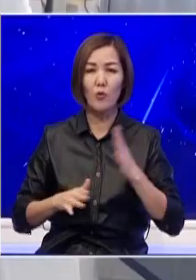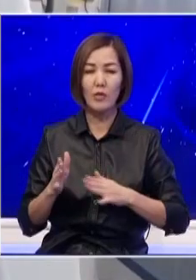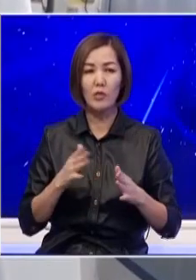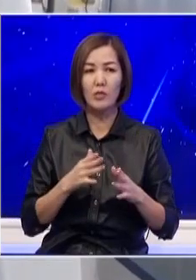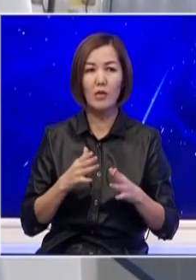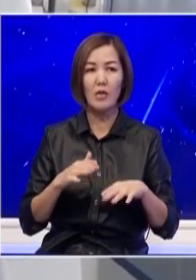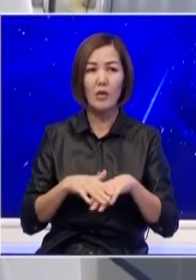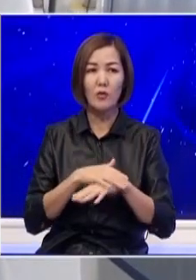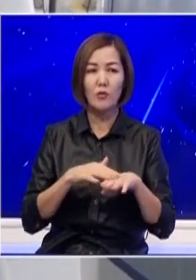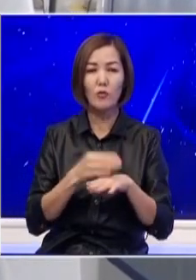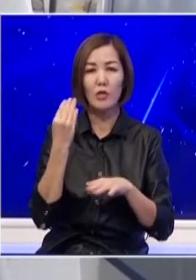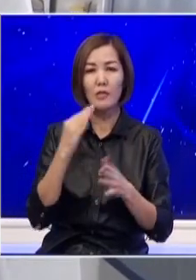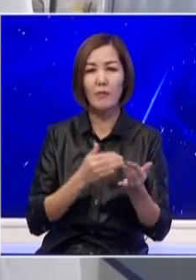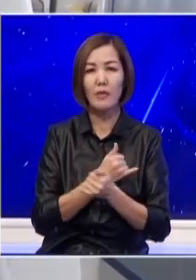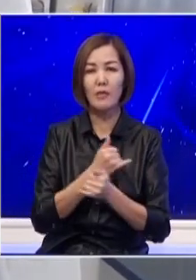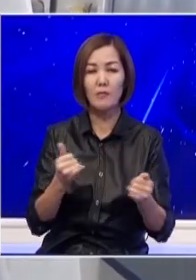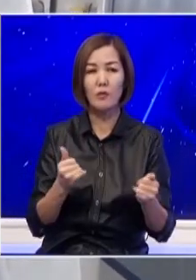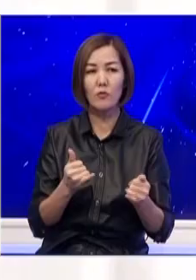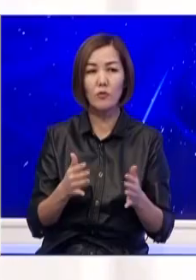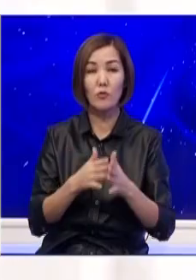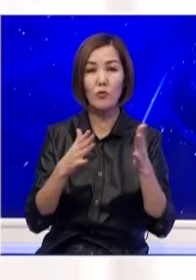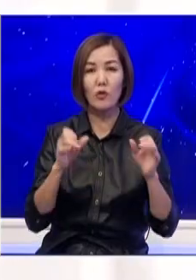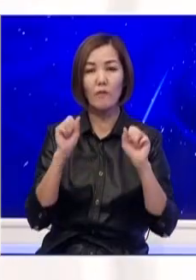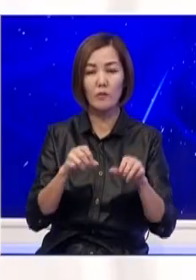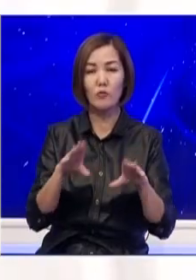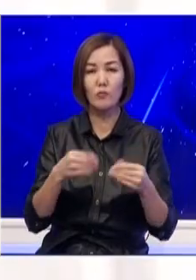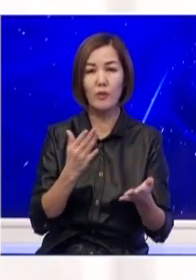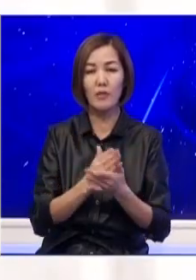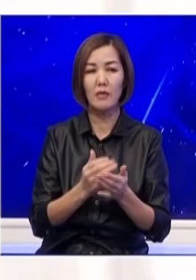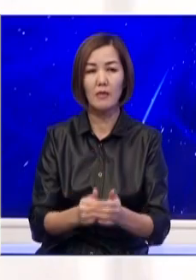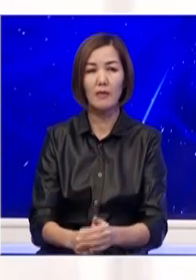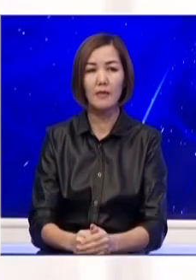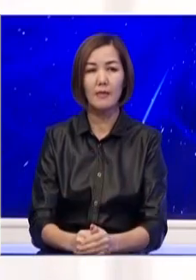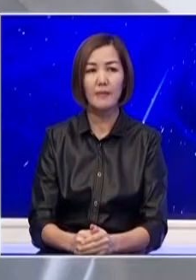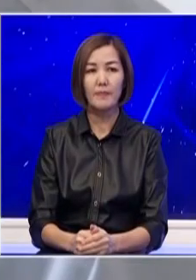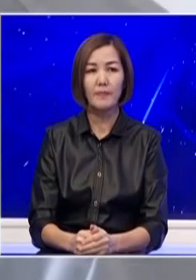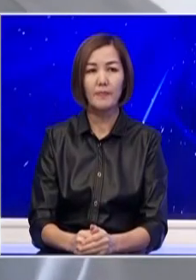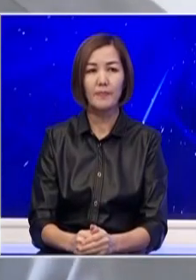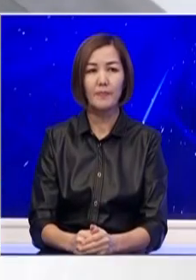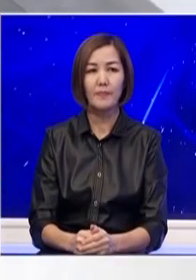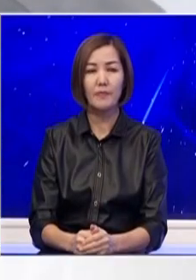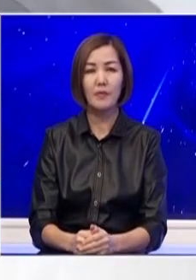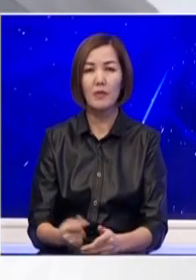Бұл тұрғындарға сапалы қызмет көрсетуде зор мүмкіндік береді дейді. Ең алғаш келгенде